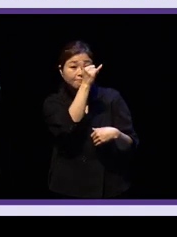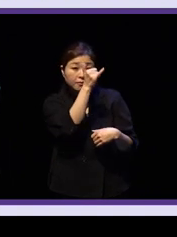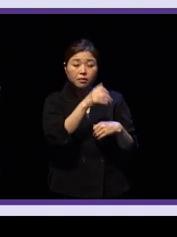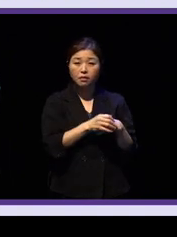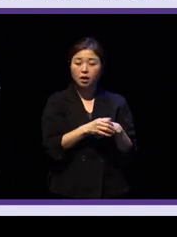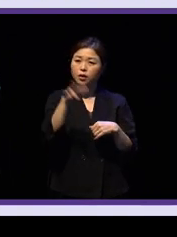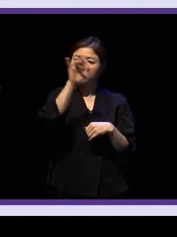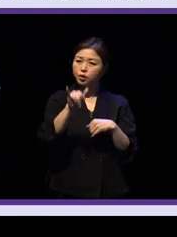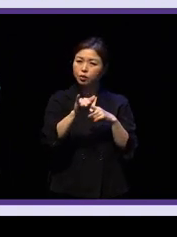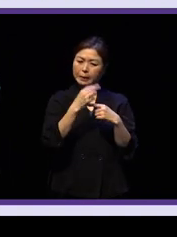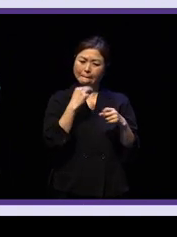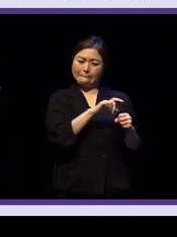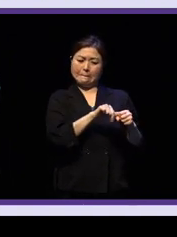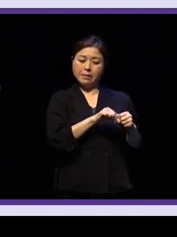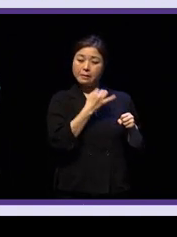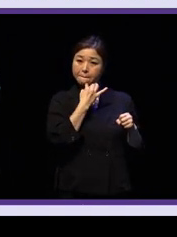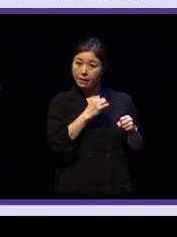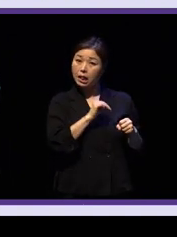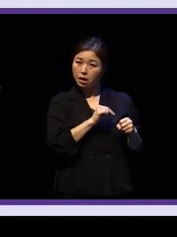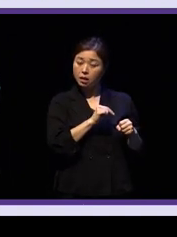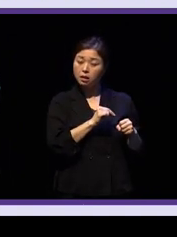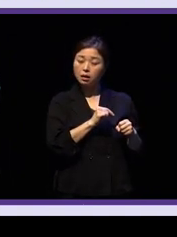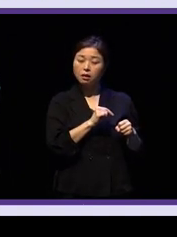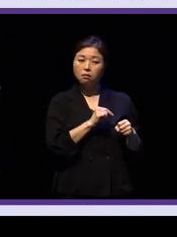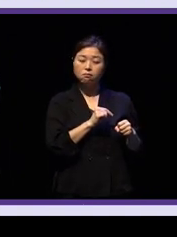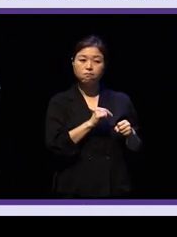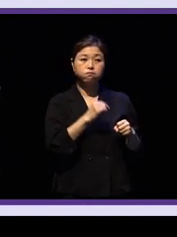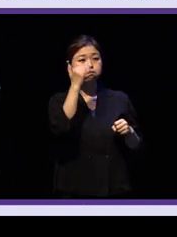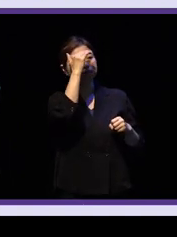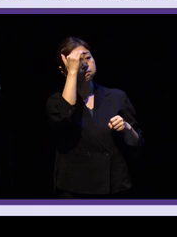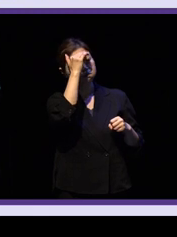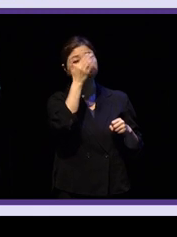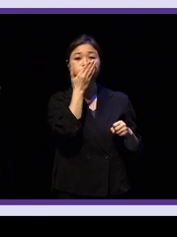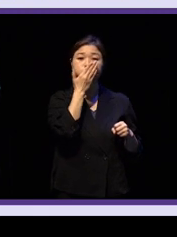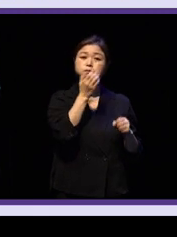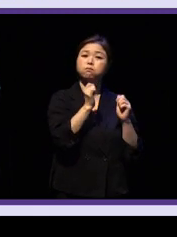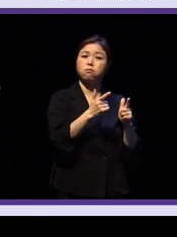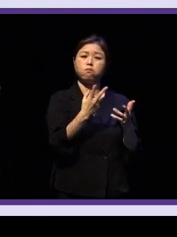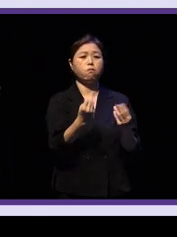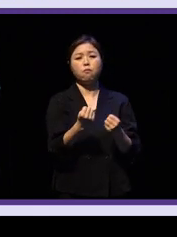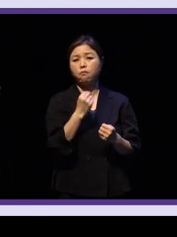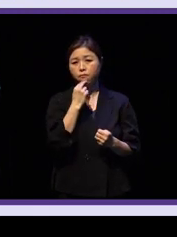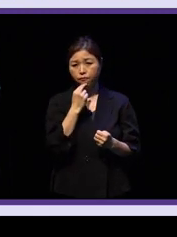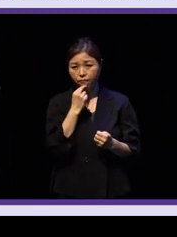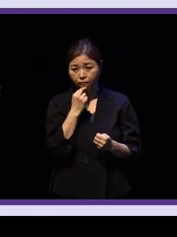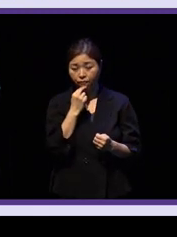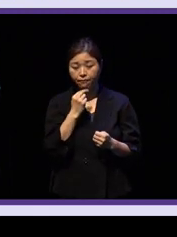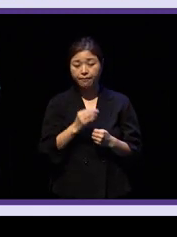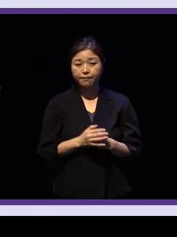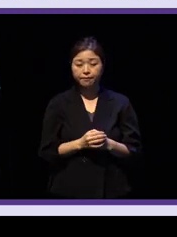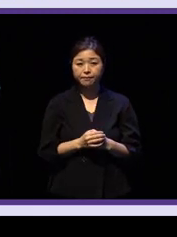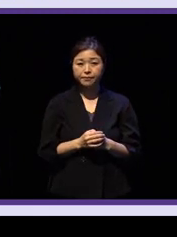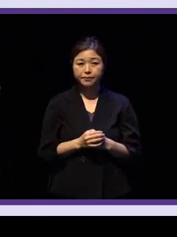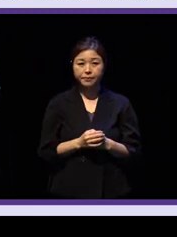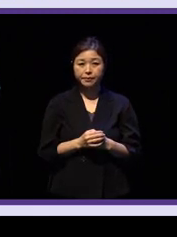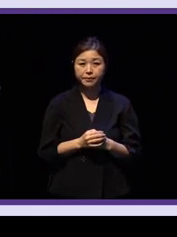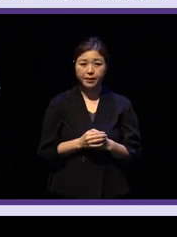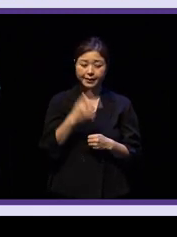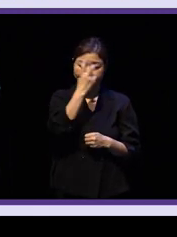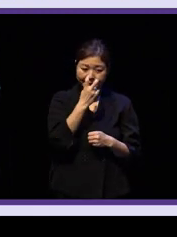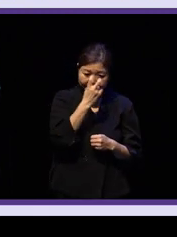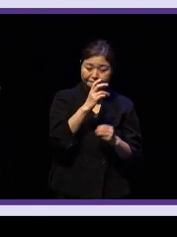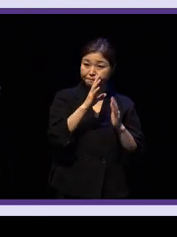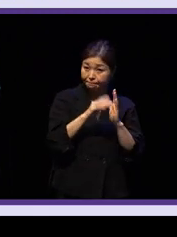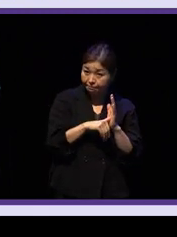전국 수도권 외의 지역 시민들이 조금 향후에가 많이 없다 보니까 이런 부분에 대해서 최대한 어떤 심의에서